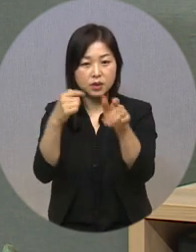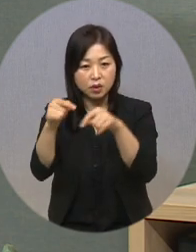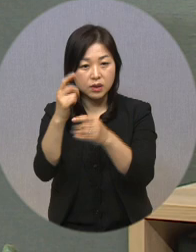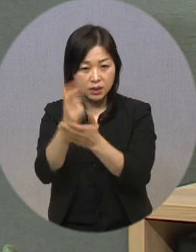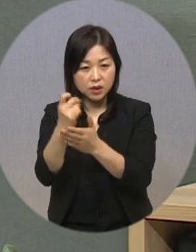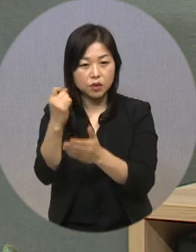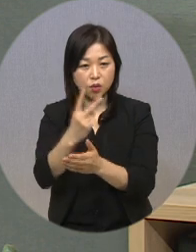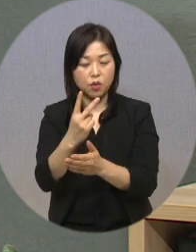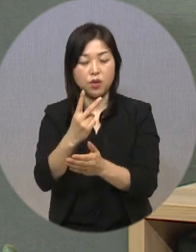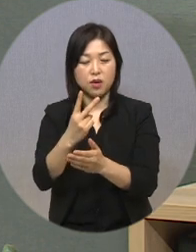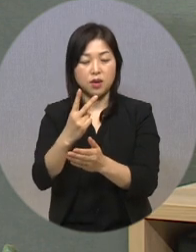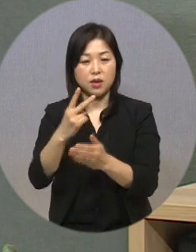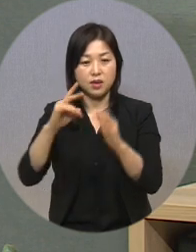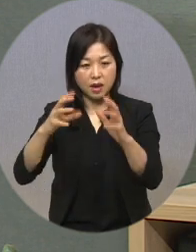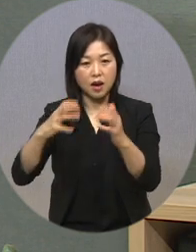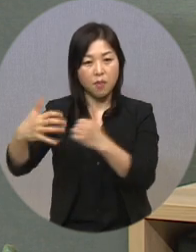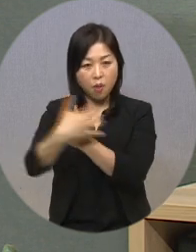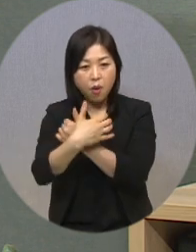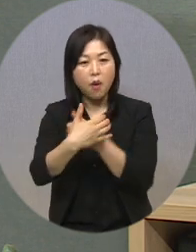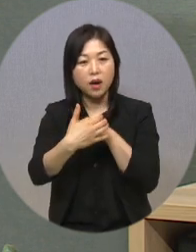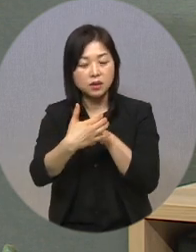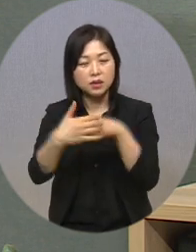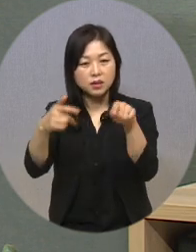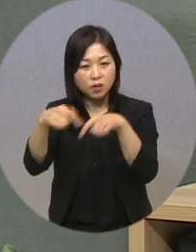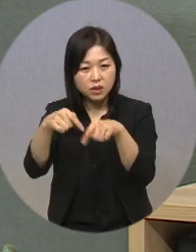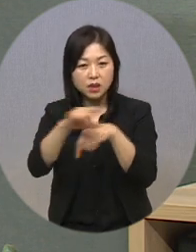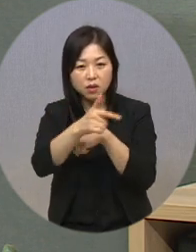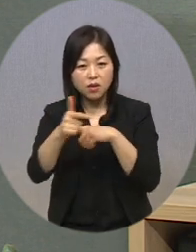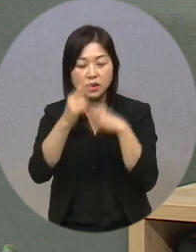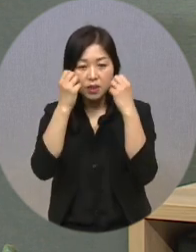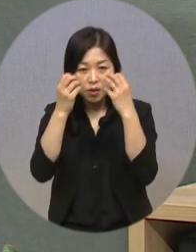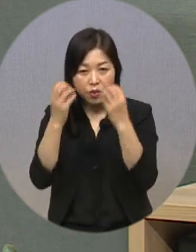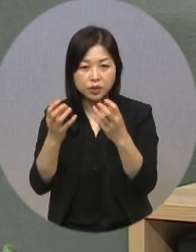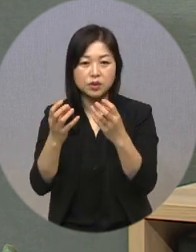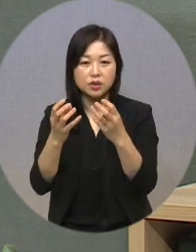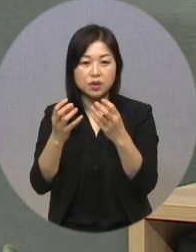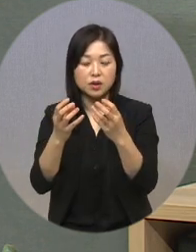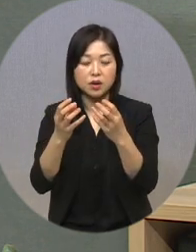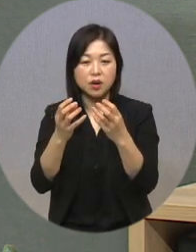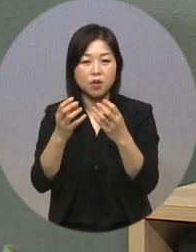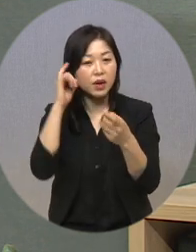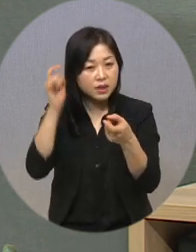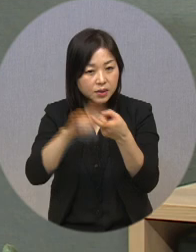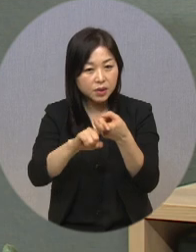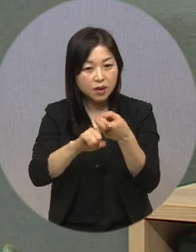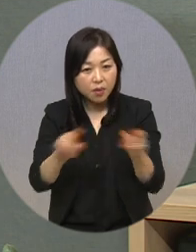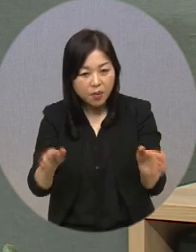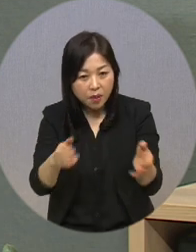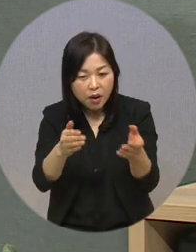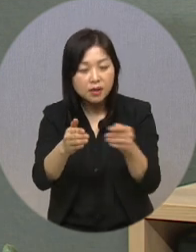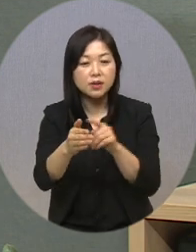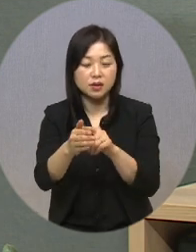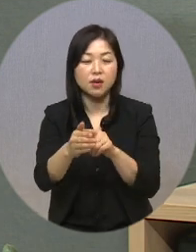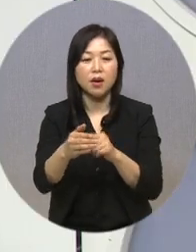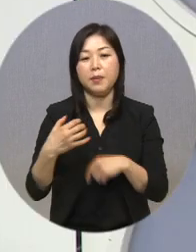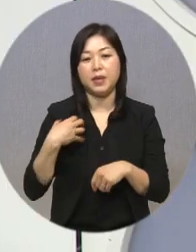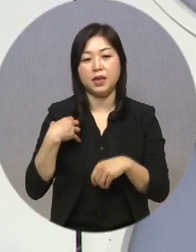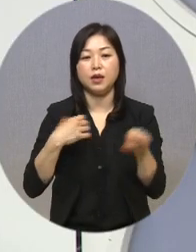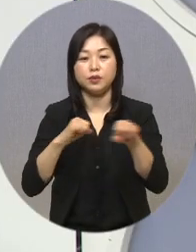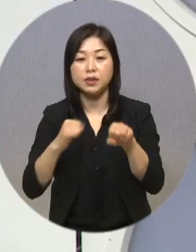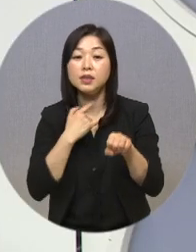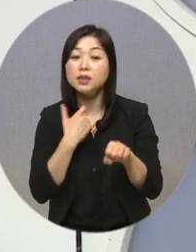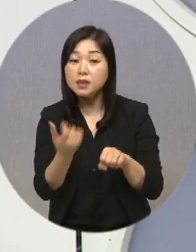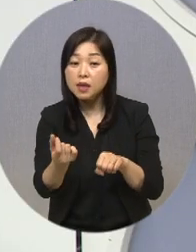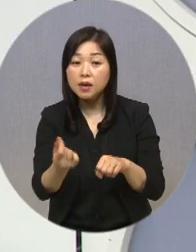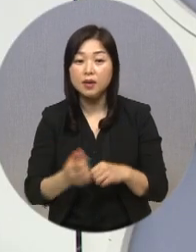정책의 어떤 새로운 뭐를 이슈를 갖도록 예. 뭐 이렇게 지도하셨다 이런 얘기. 예,